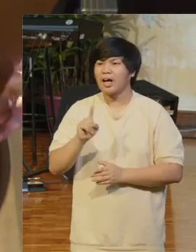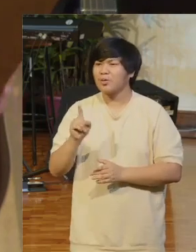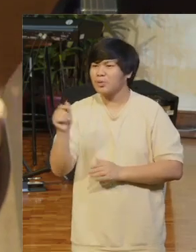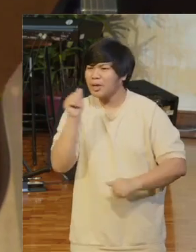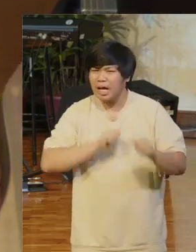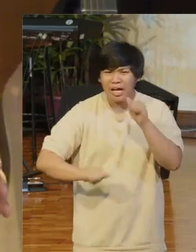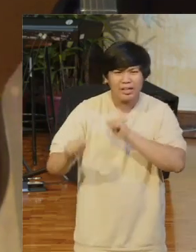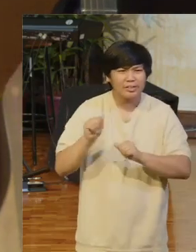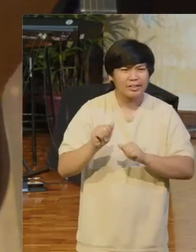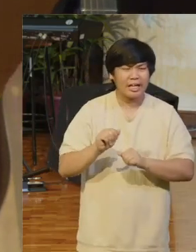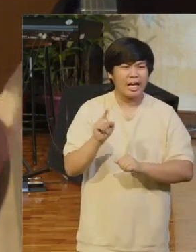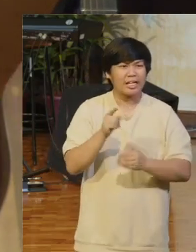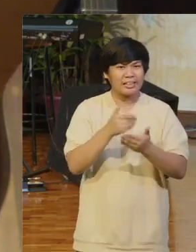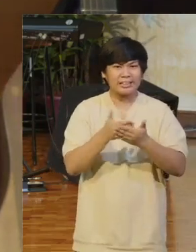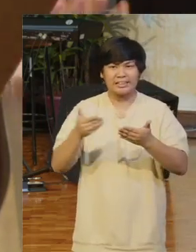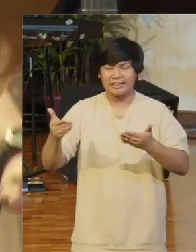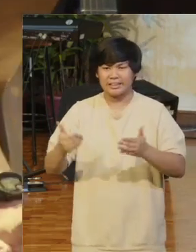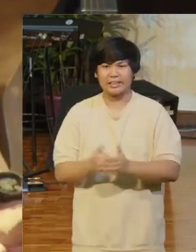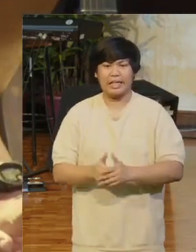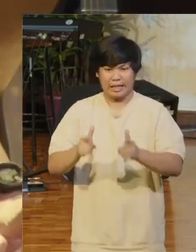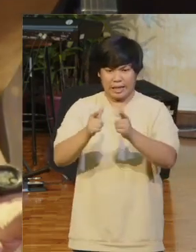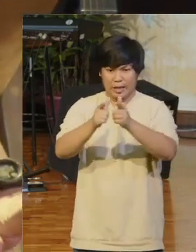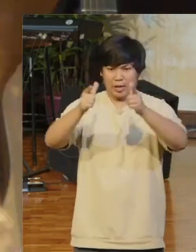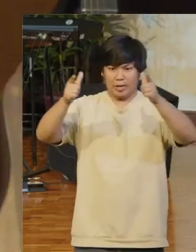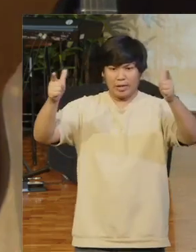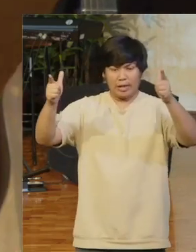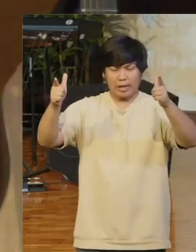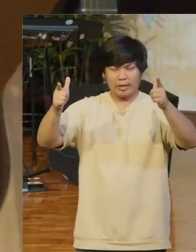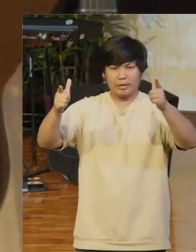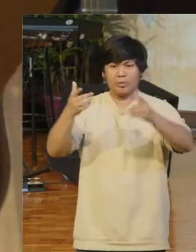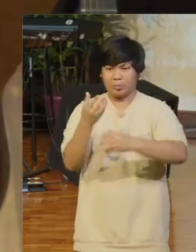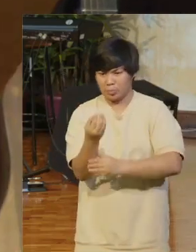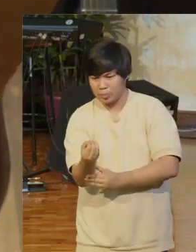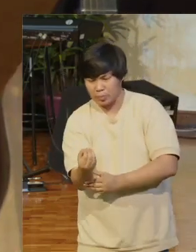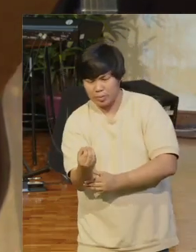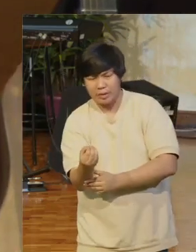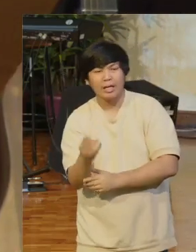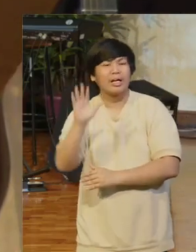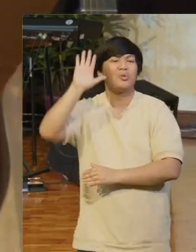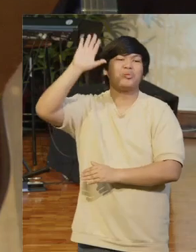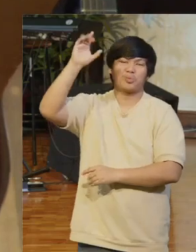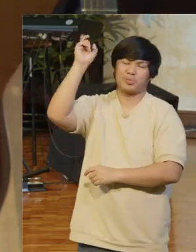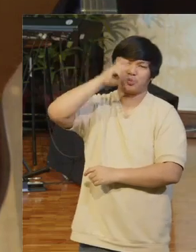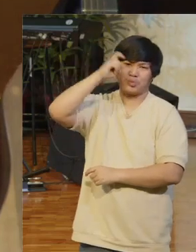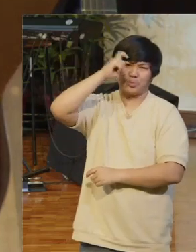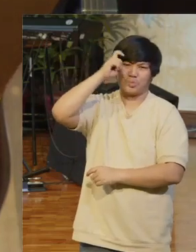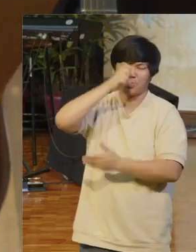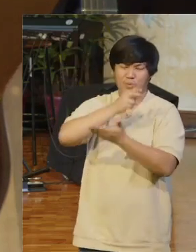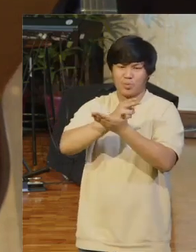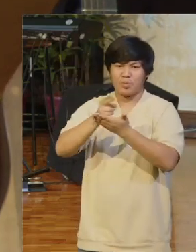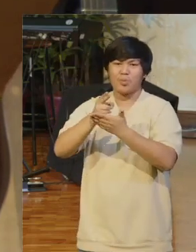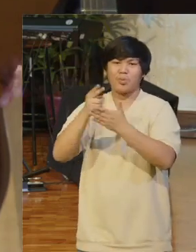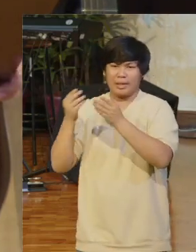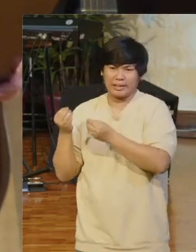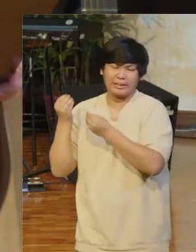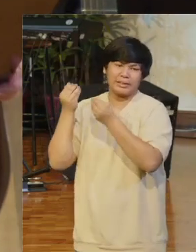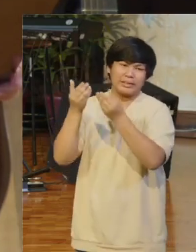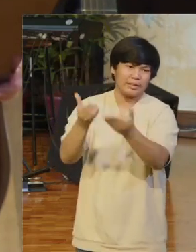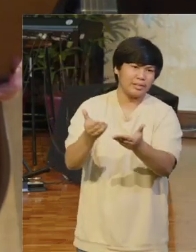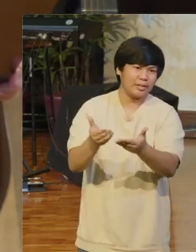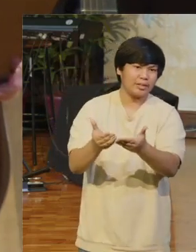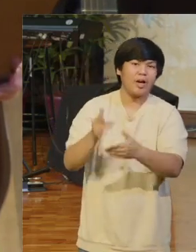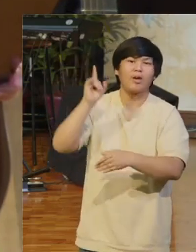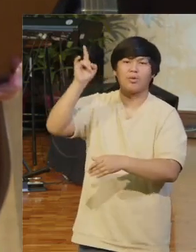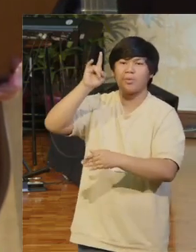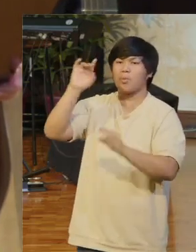things, from the greatest even to the least, by his most wise and holy providence, according to